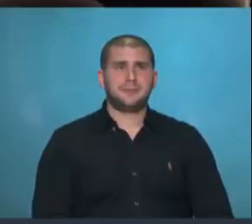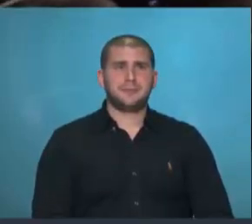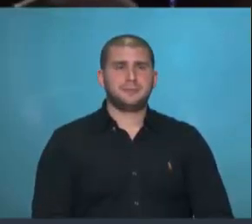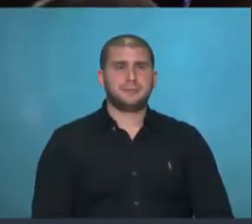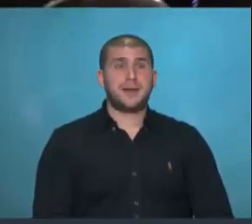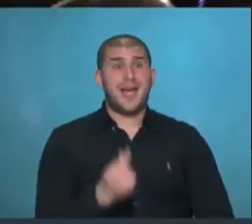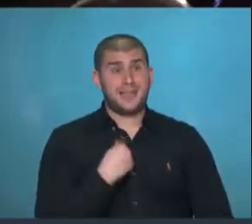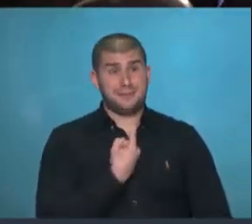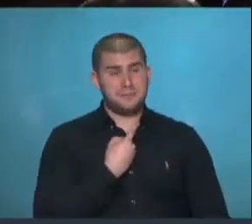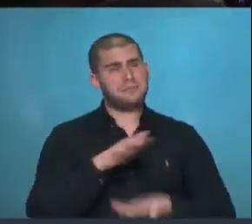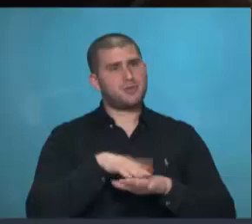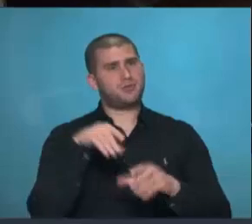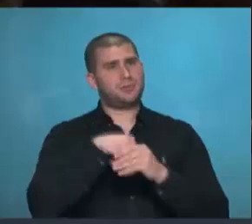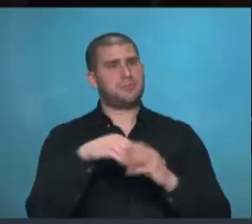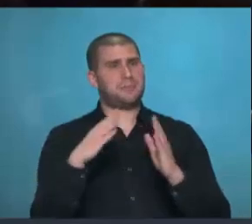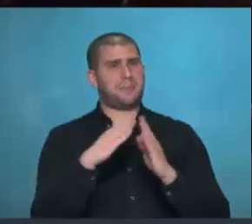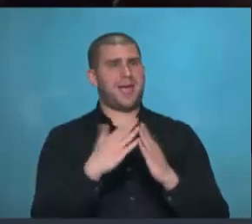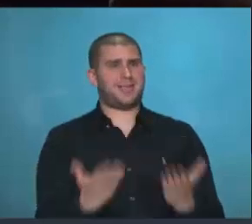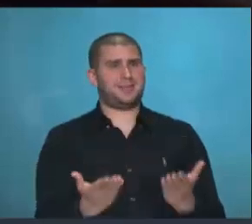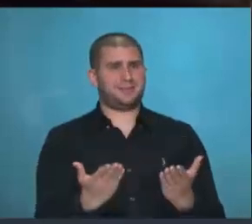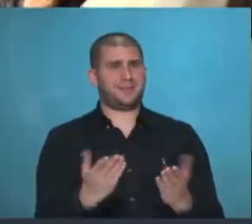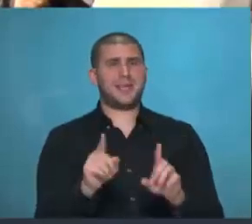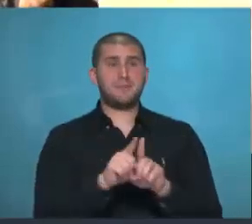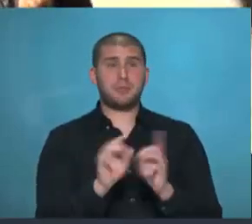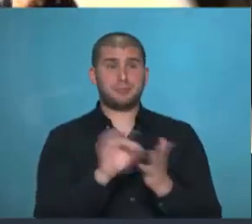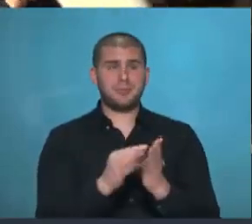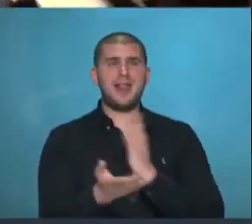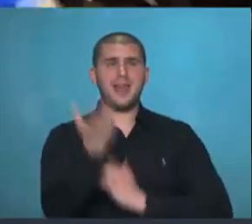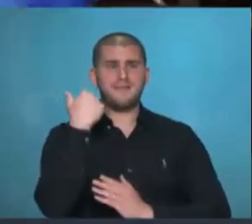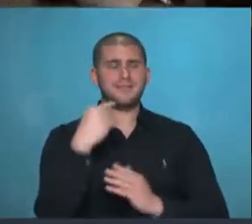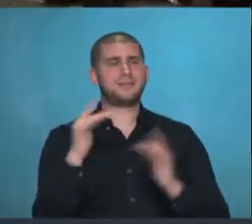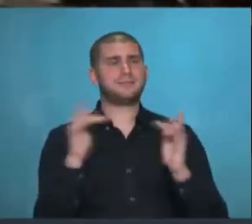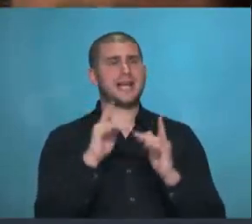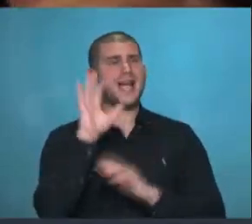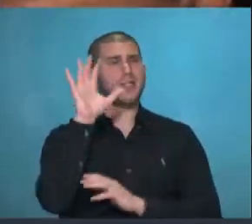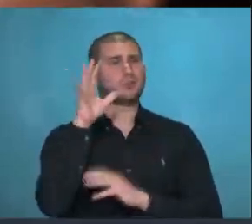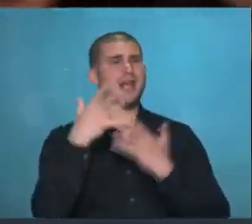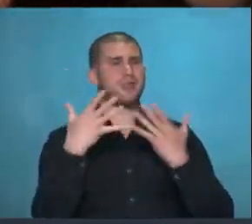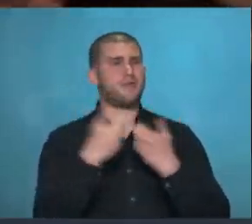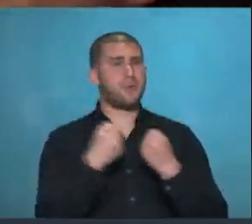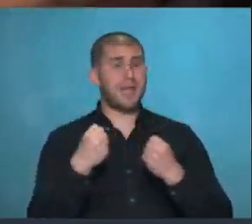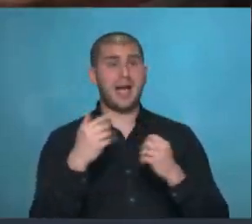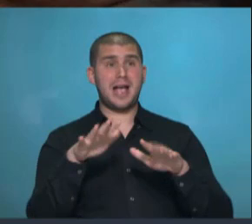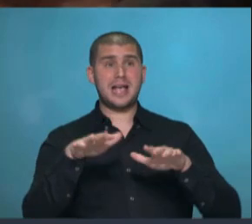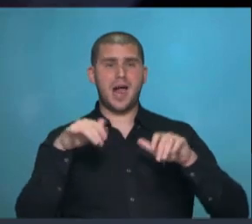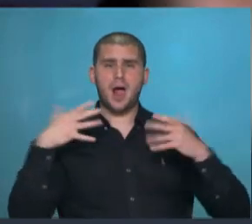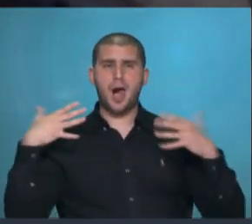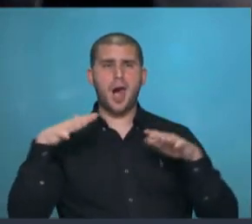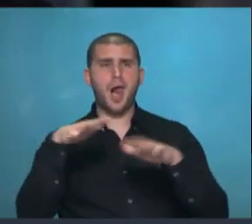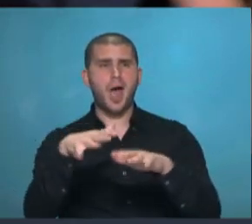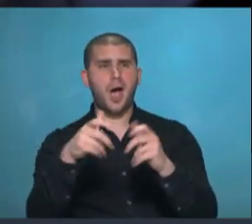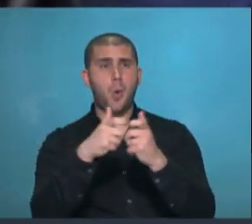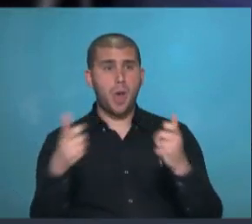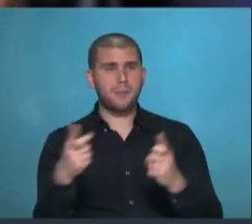אני לפחות מרגיש כאן בבית, כמו הרגעים שלפני משחק כדורסל גדול. הקהל מצטופף באולם.